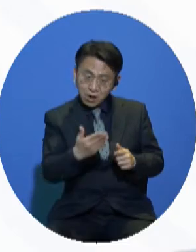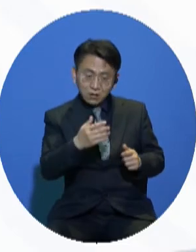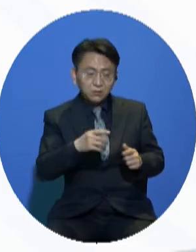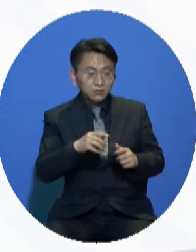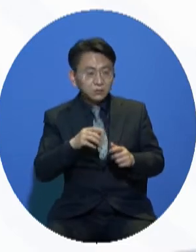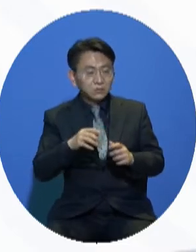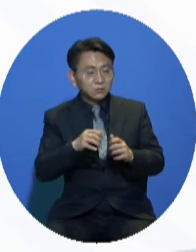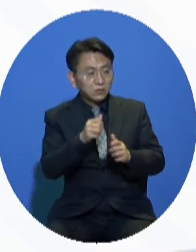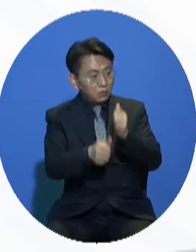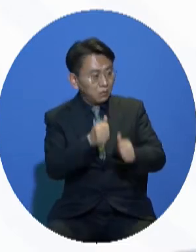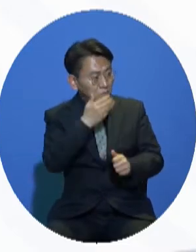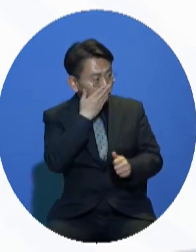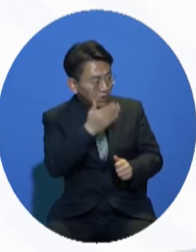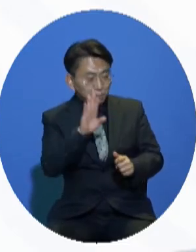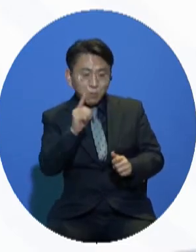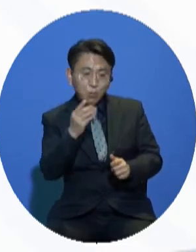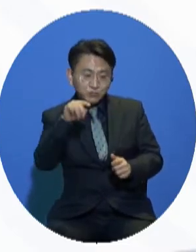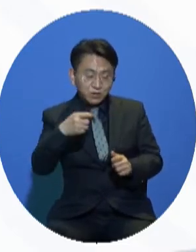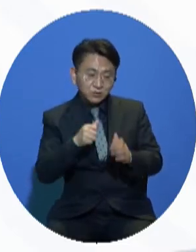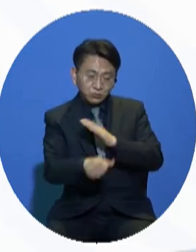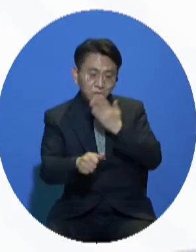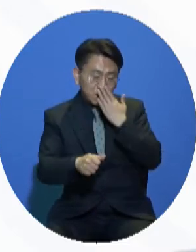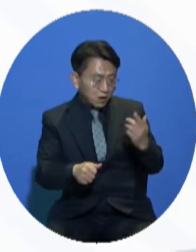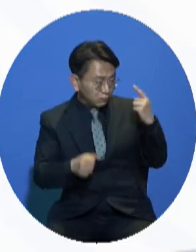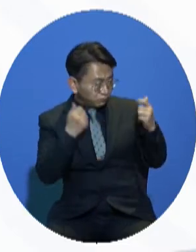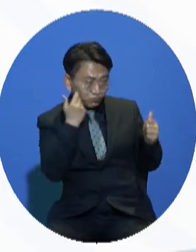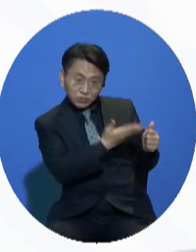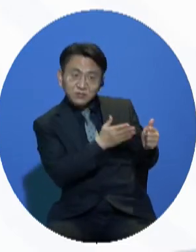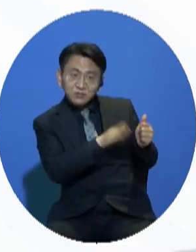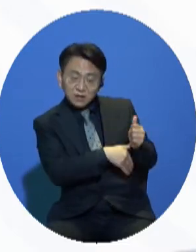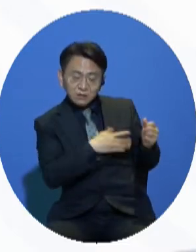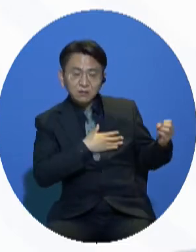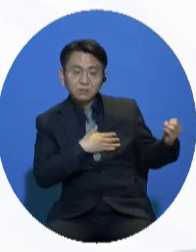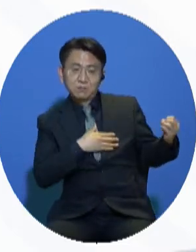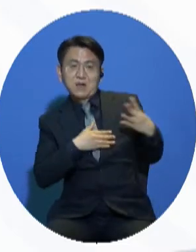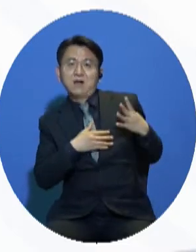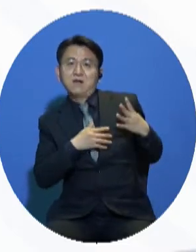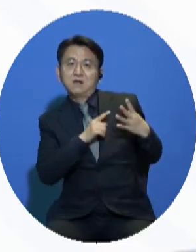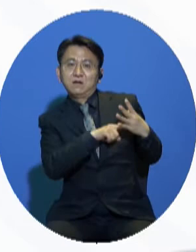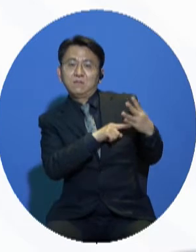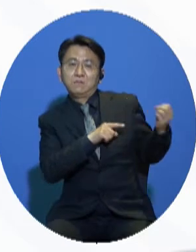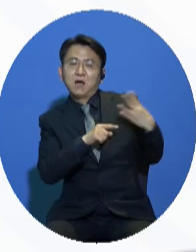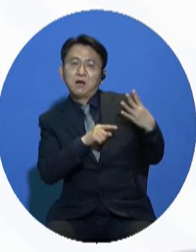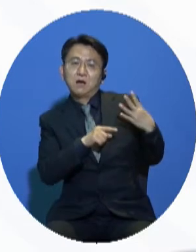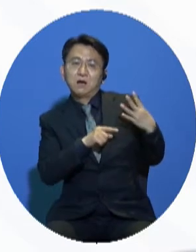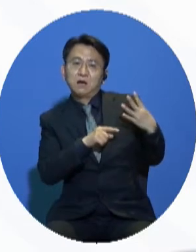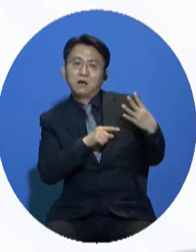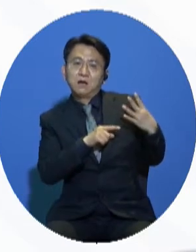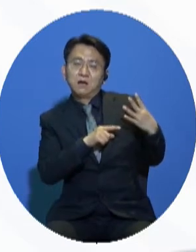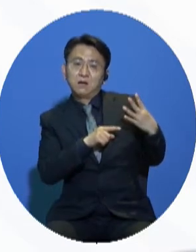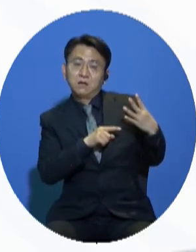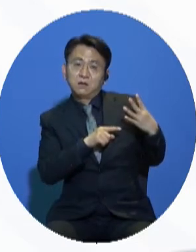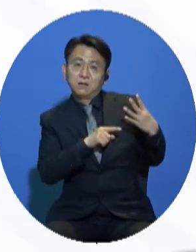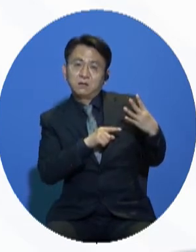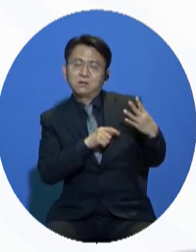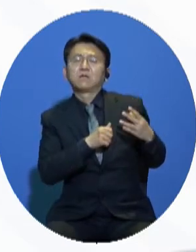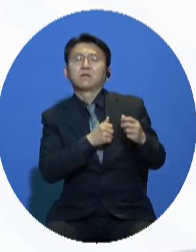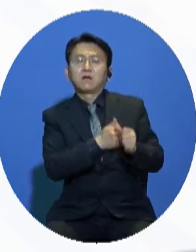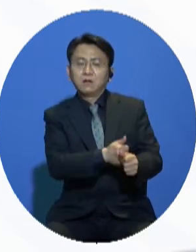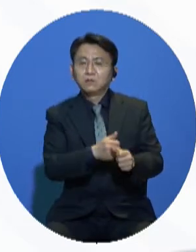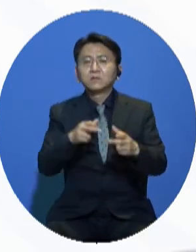물어봤을 때에 그 코치의 보인 for 태도는 him to be able to